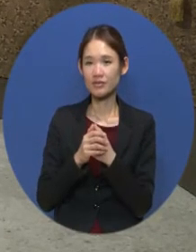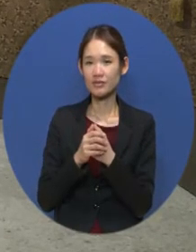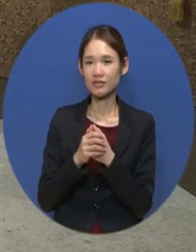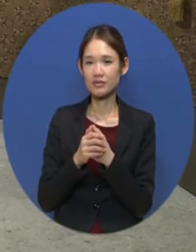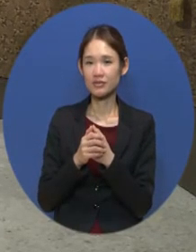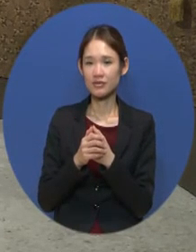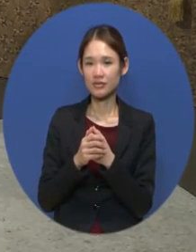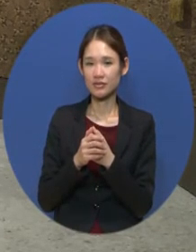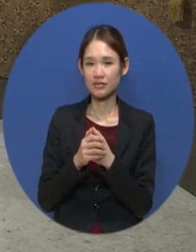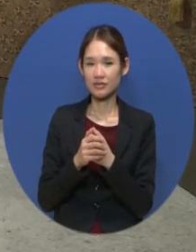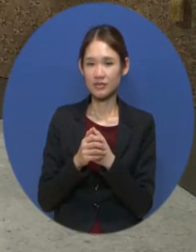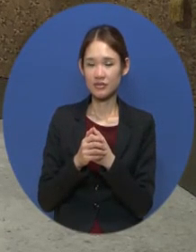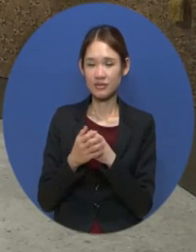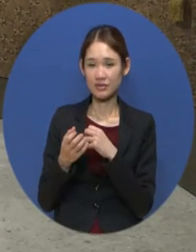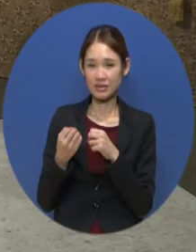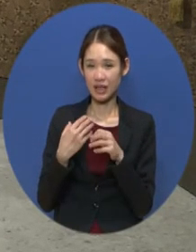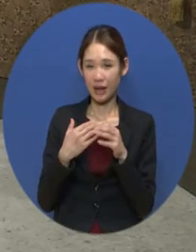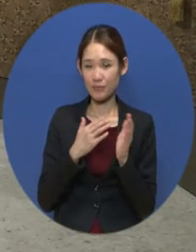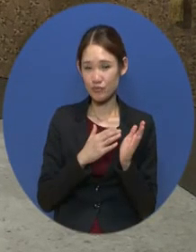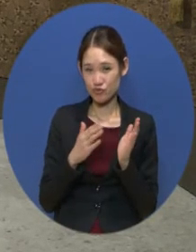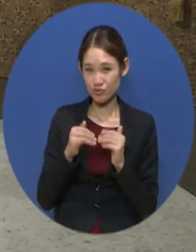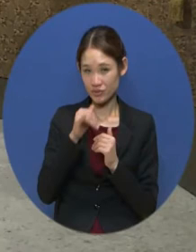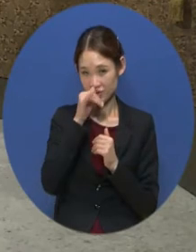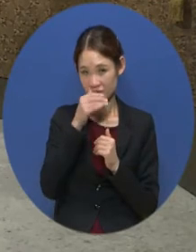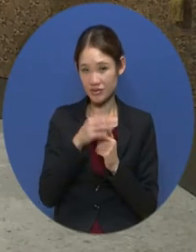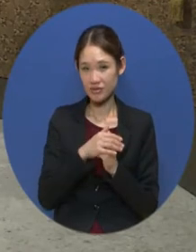않았을까 하고 저는 이 답을 준비해 왔는데